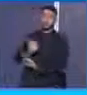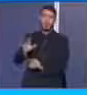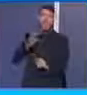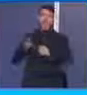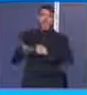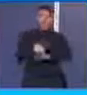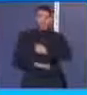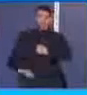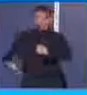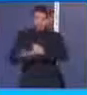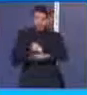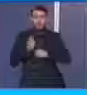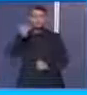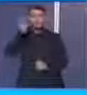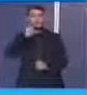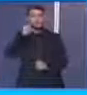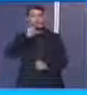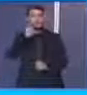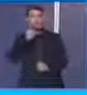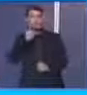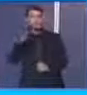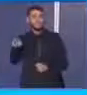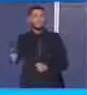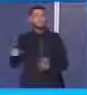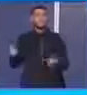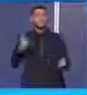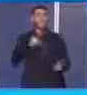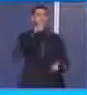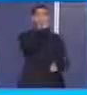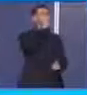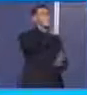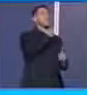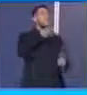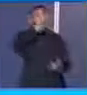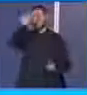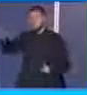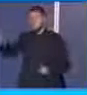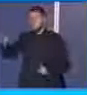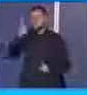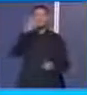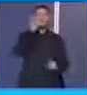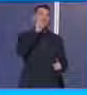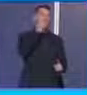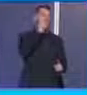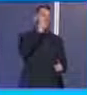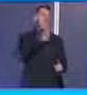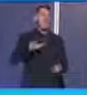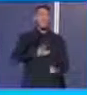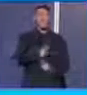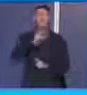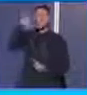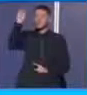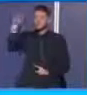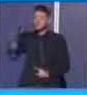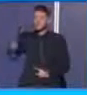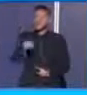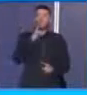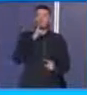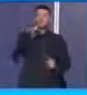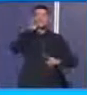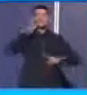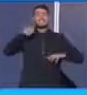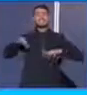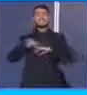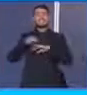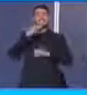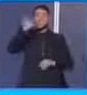γυναίκα συμβάλλει στην αγρονομικτική εκμετάλλευση του πατέρα, του αδελφού, του συζύγου, ως βοηθητικό προσωπικό, χωρίς